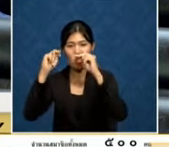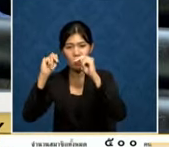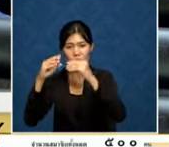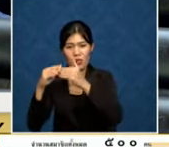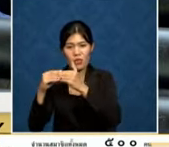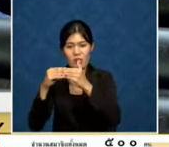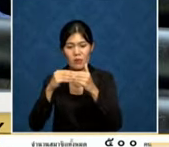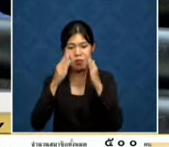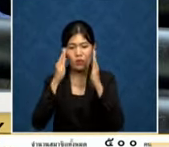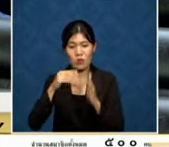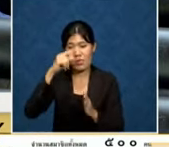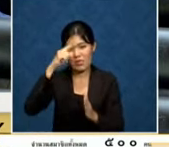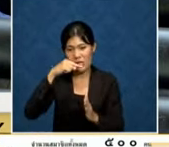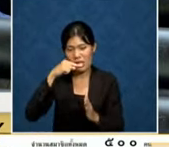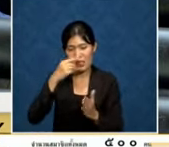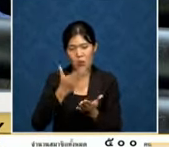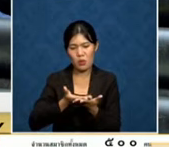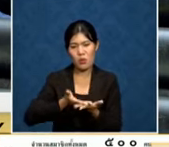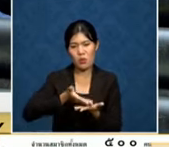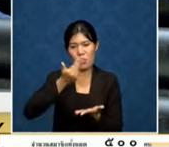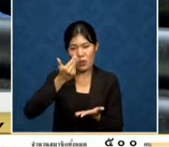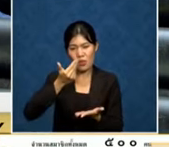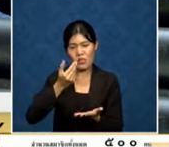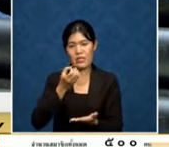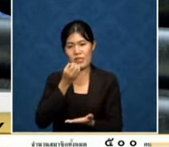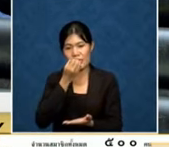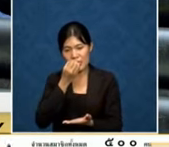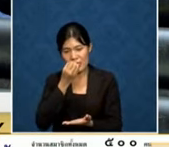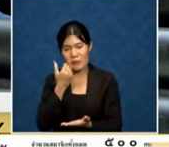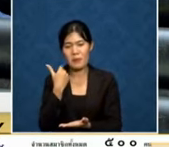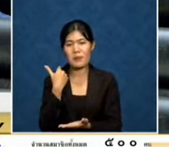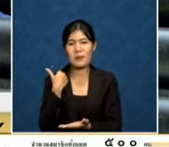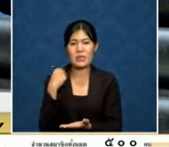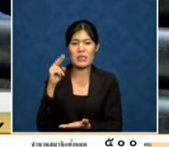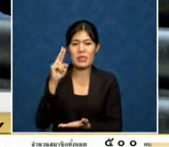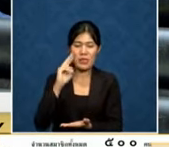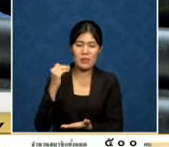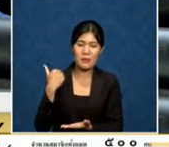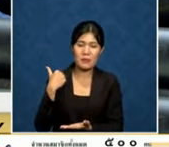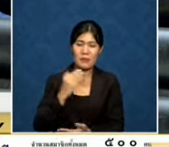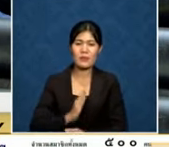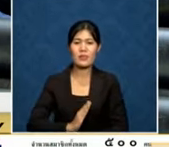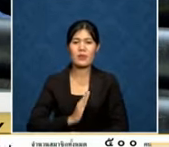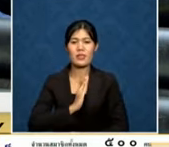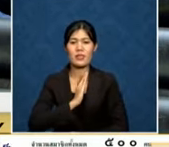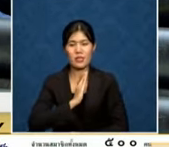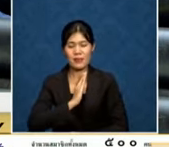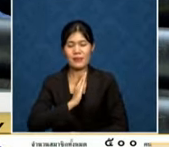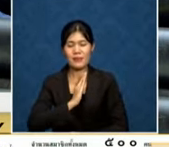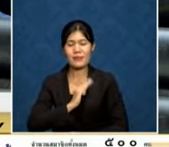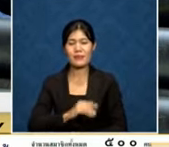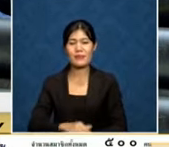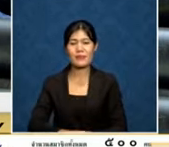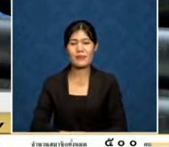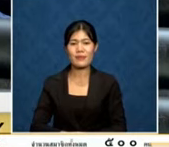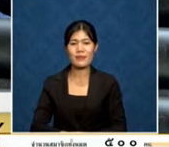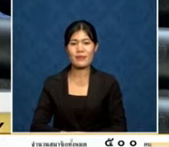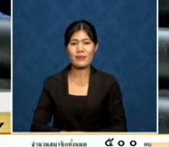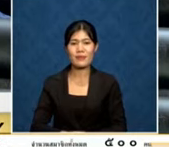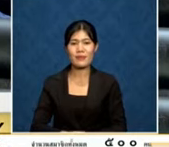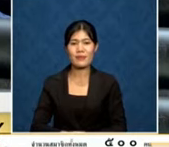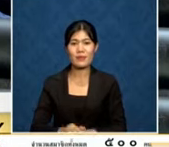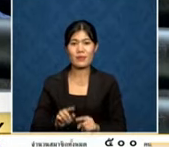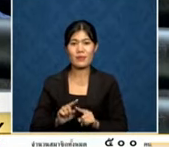เป็นเศรษฐีมีกินมีใช้มีเกียรตมีศักดิ์ศรีไปพร้อมๆกันแต่